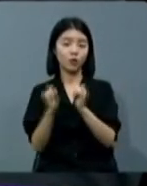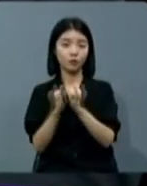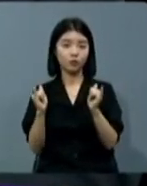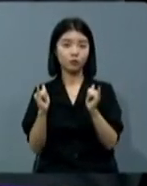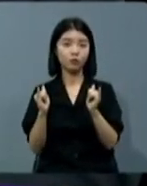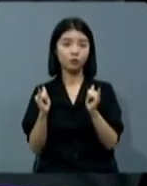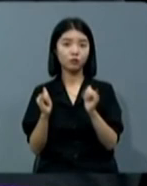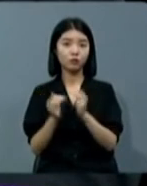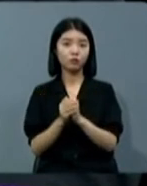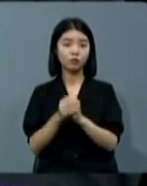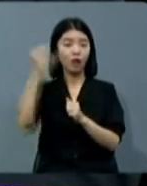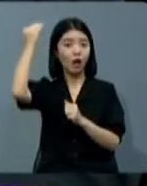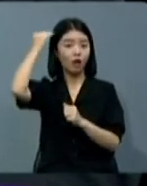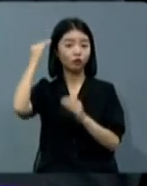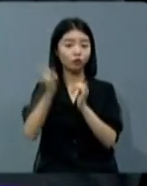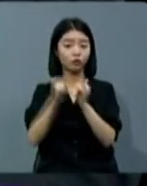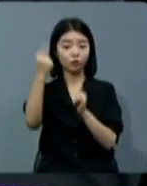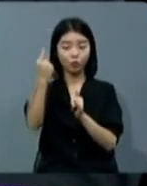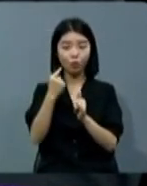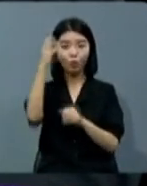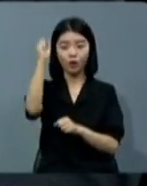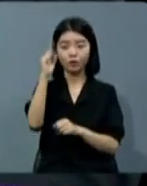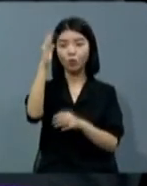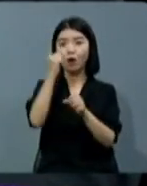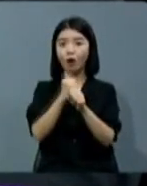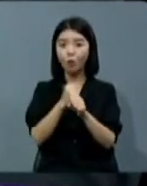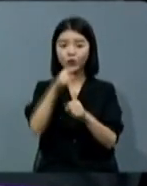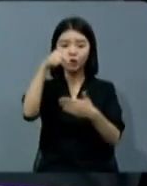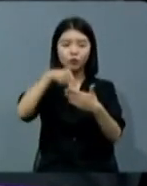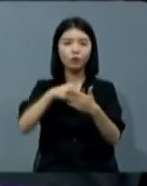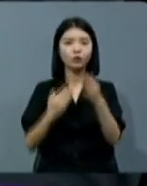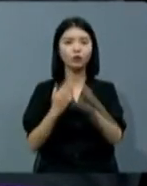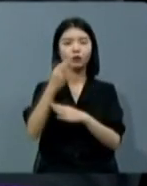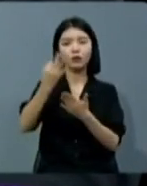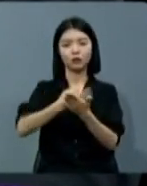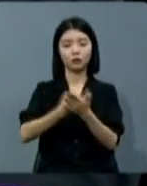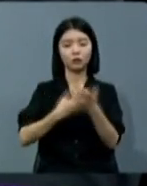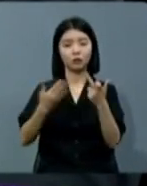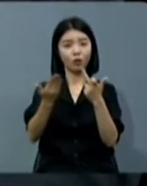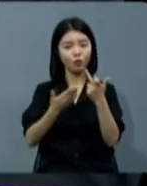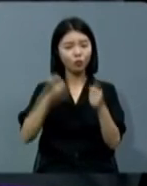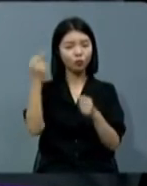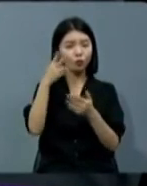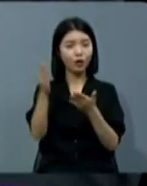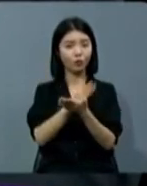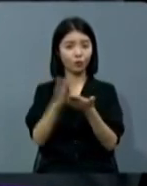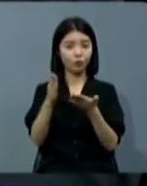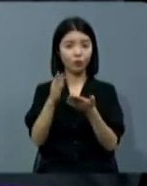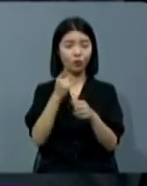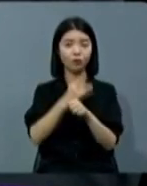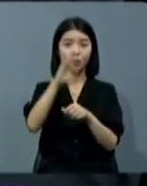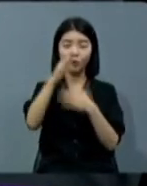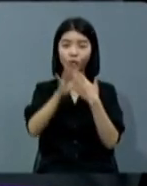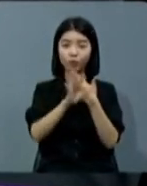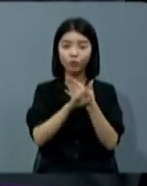사람들은 내국인 출입 카지노를 하고 거기서 생기는 이익은 강원도하고 또 분배를 나누어야